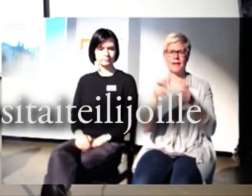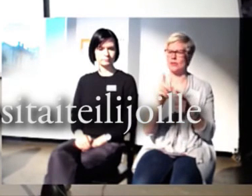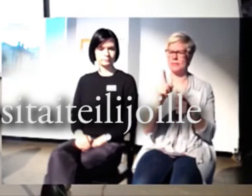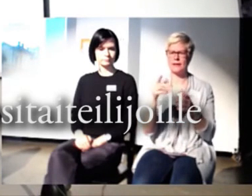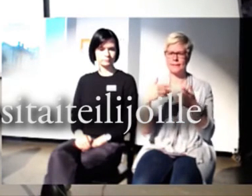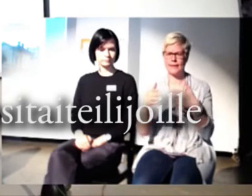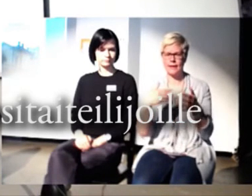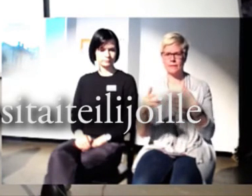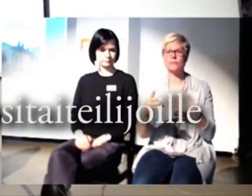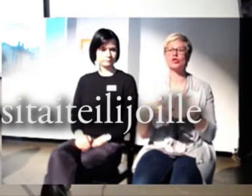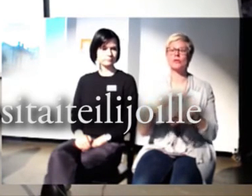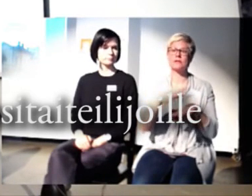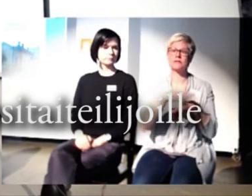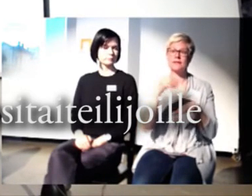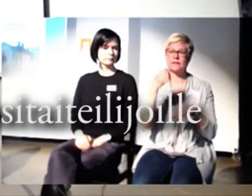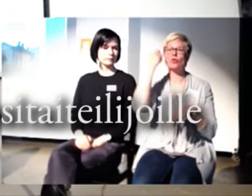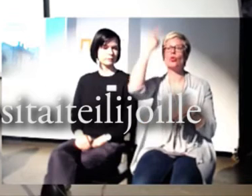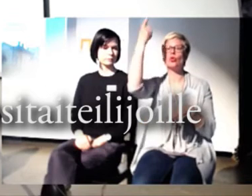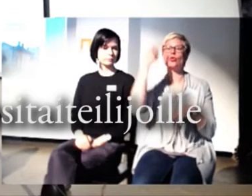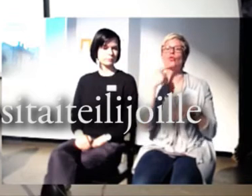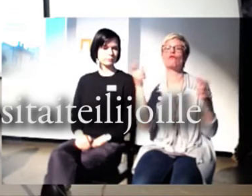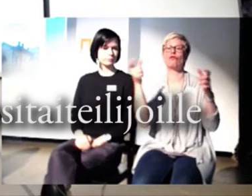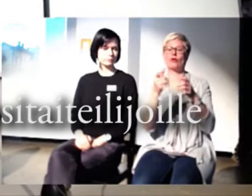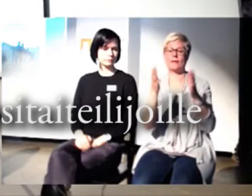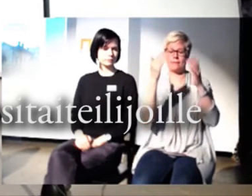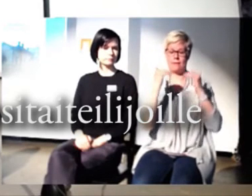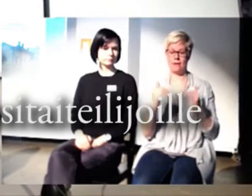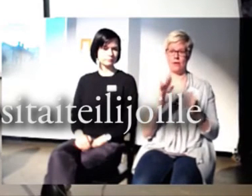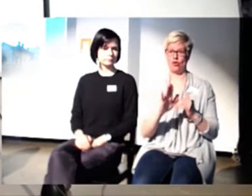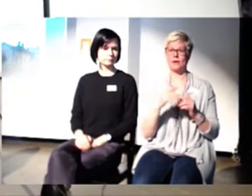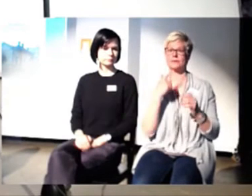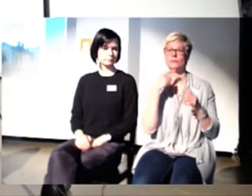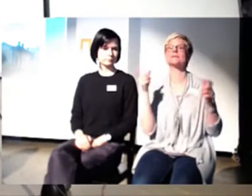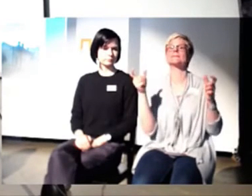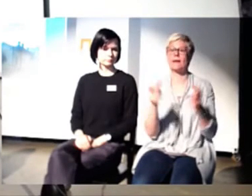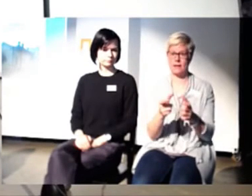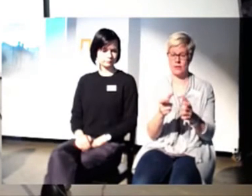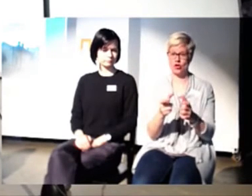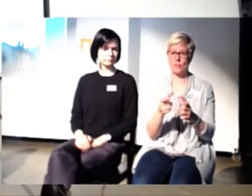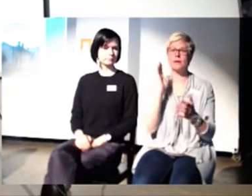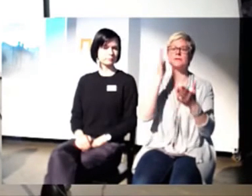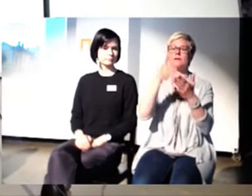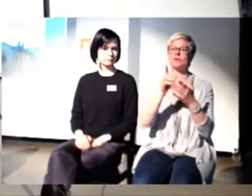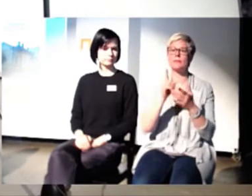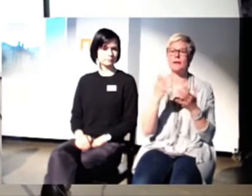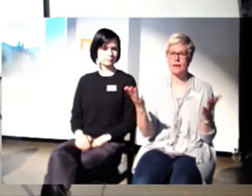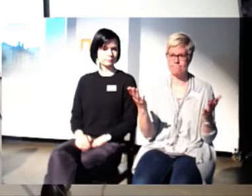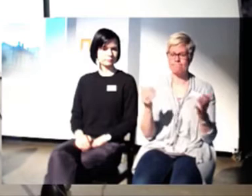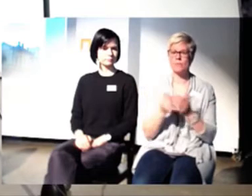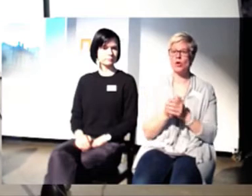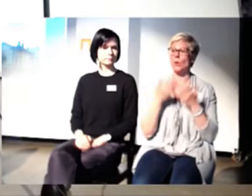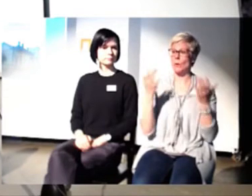siis Svenska Kulturfondenin alla toimiva säätiö, jonka tavoitteena on